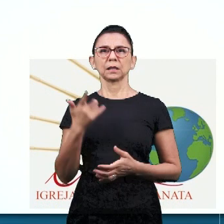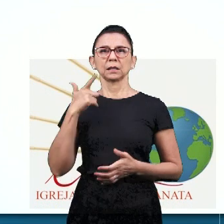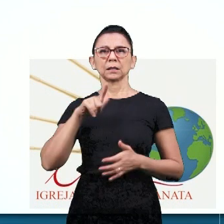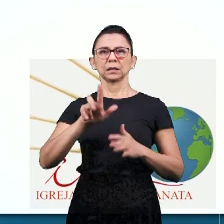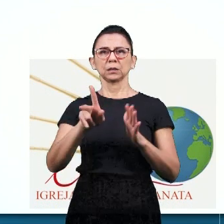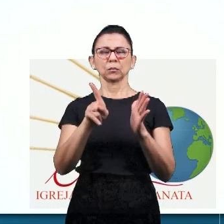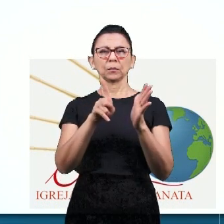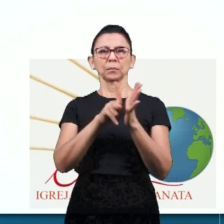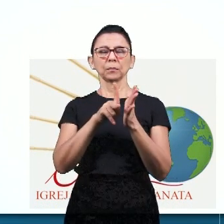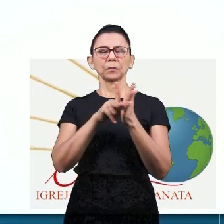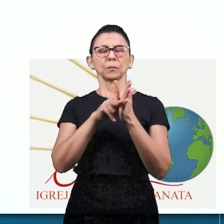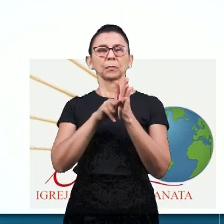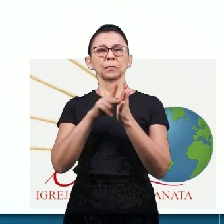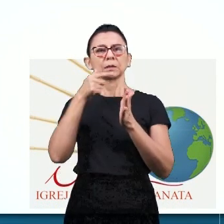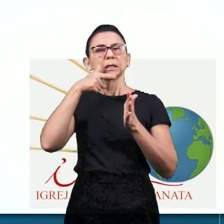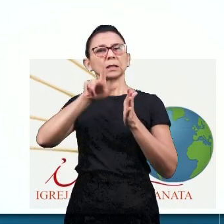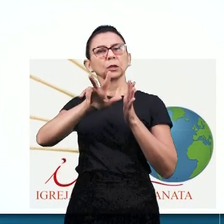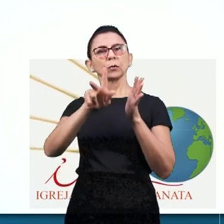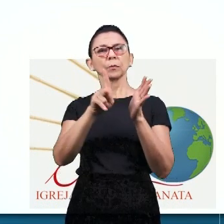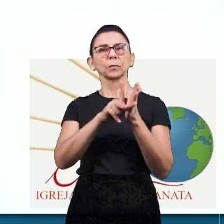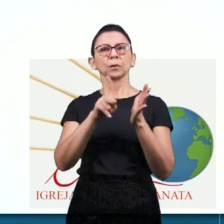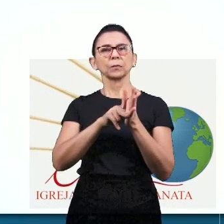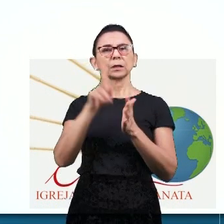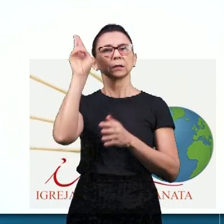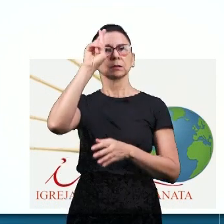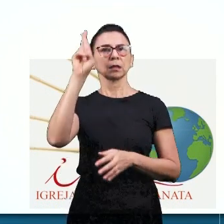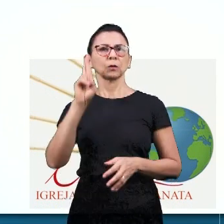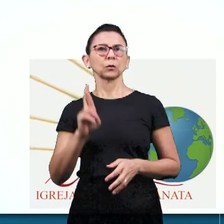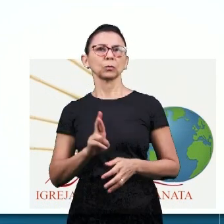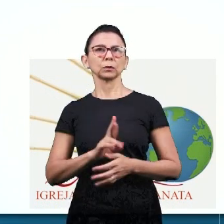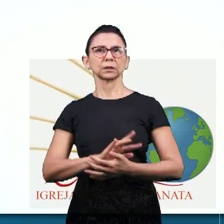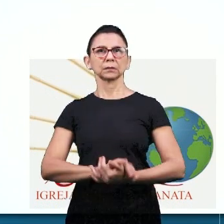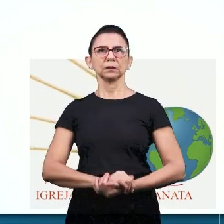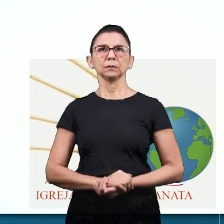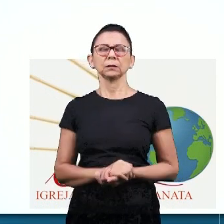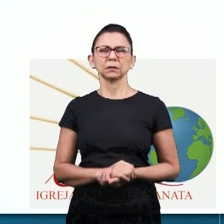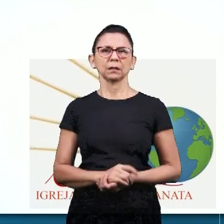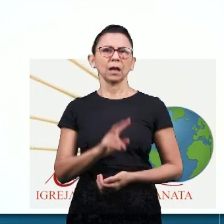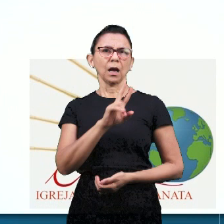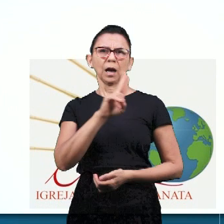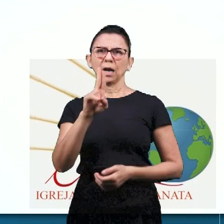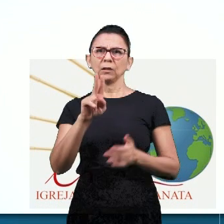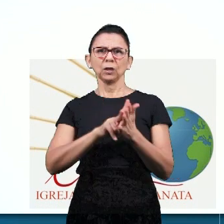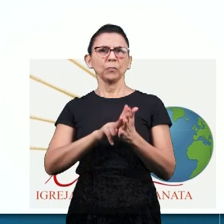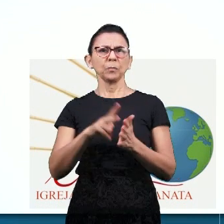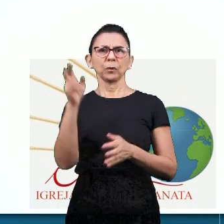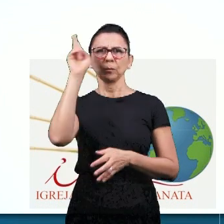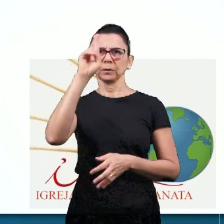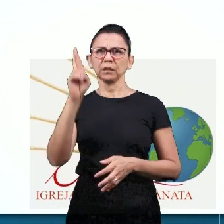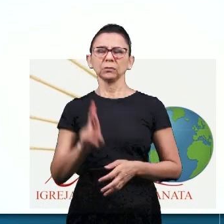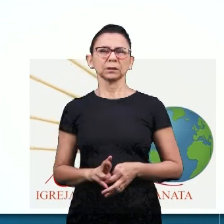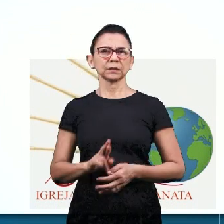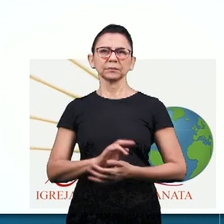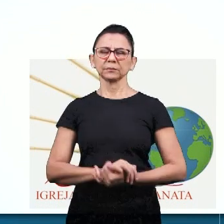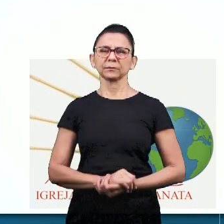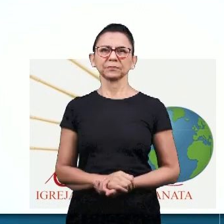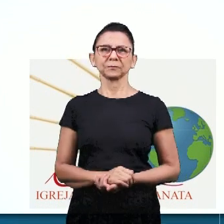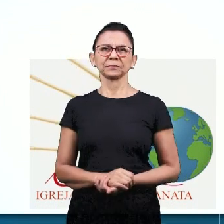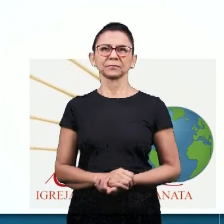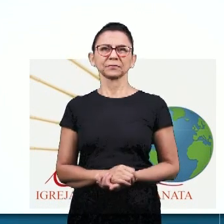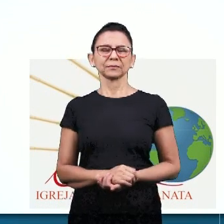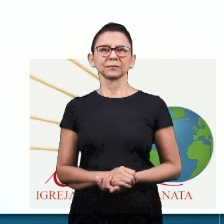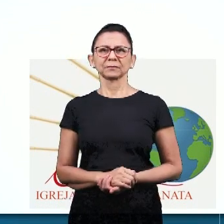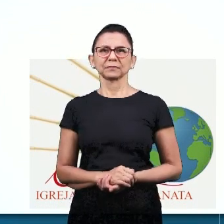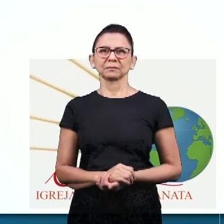ukrainienne. Notre frère, le jeune Epokhtan Pantuk, c'est de notre église à Kiev, en